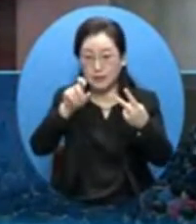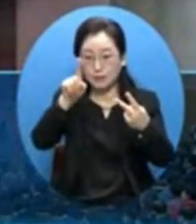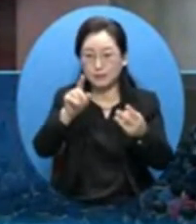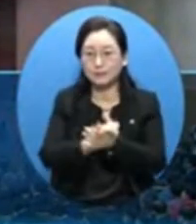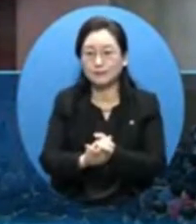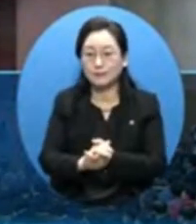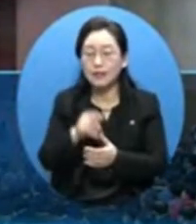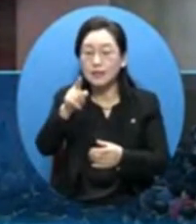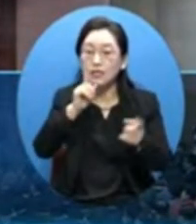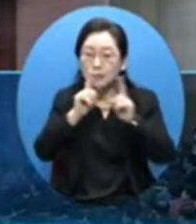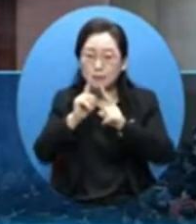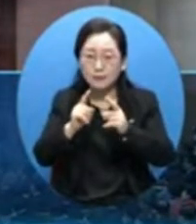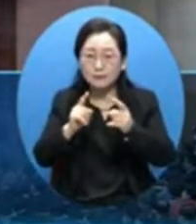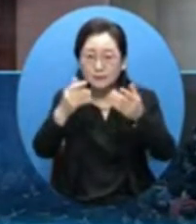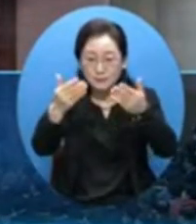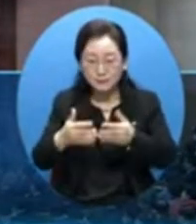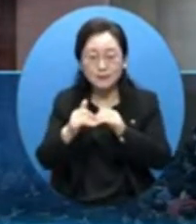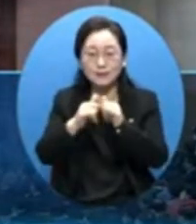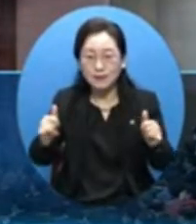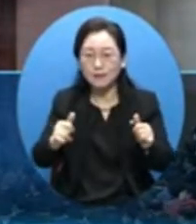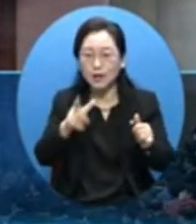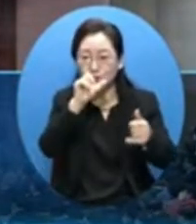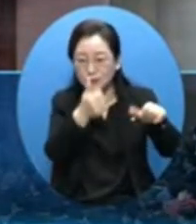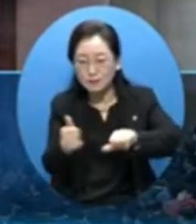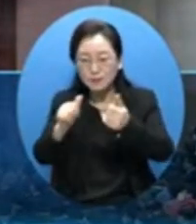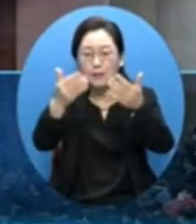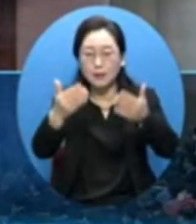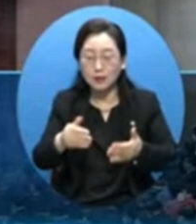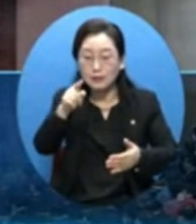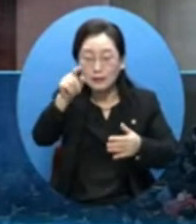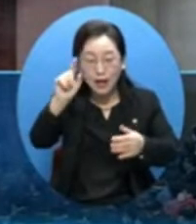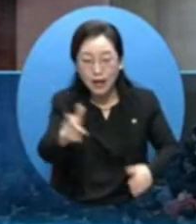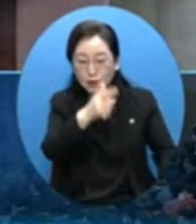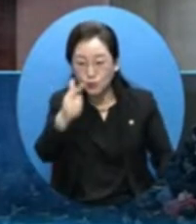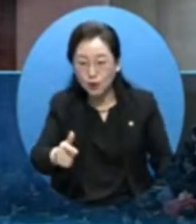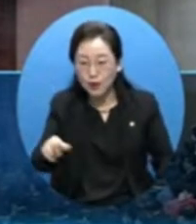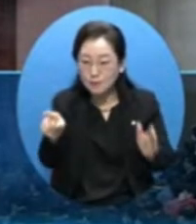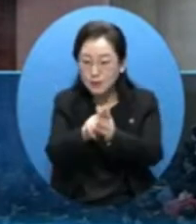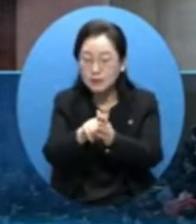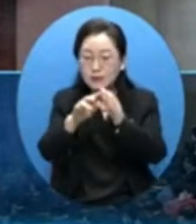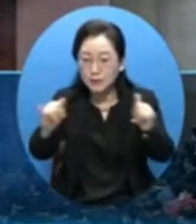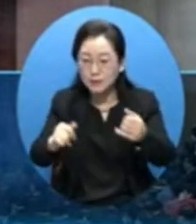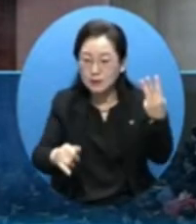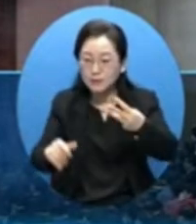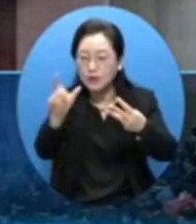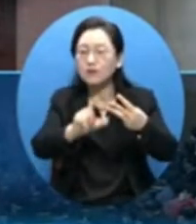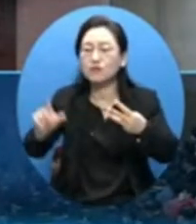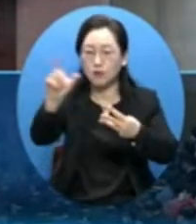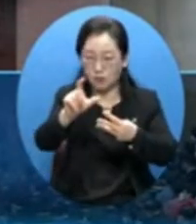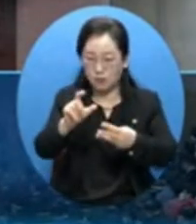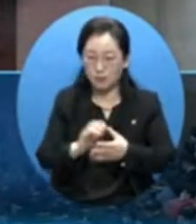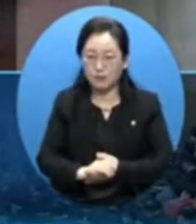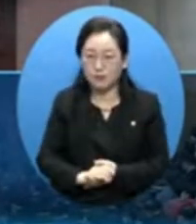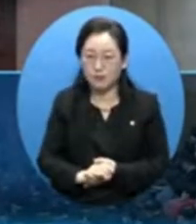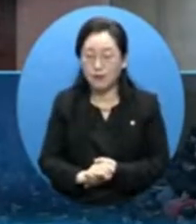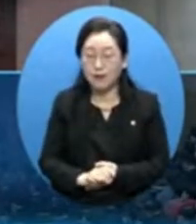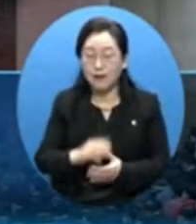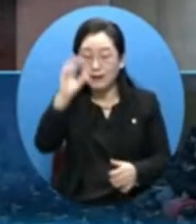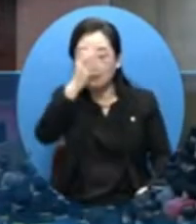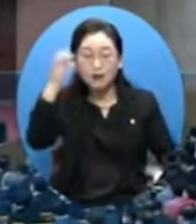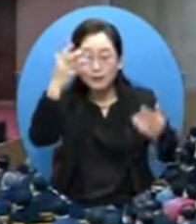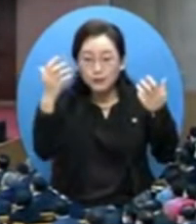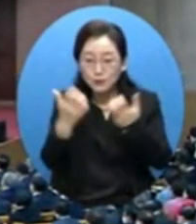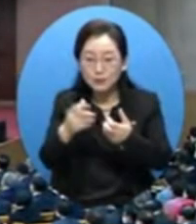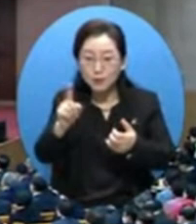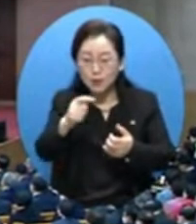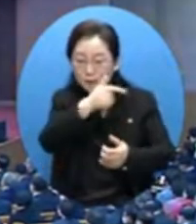말씀합니다. 그 말을 받은 사람들은 침례를 받음에 이날에 신도의 수가 3,000이나 더하더라. 성령 충만은 큰